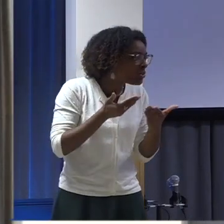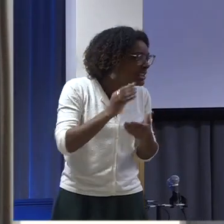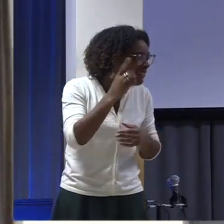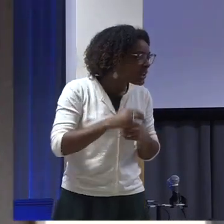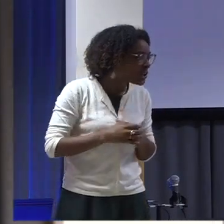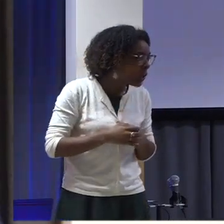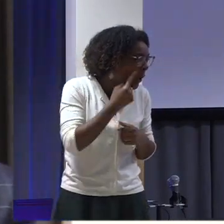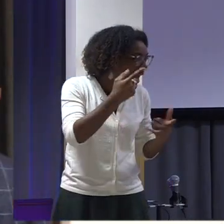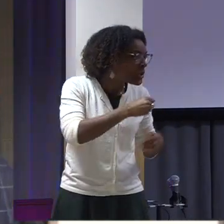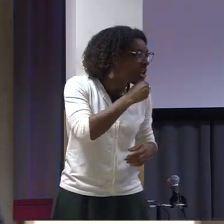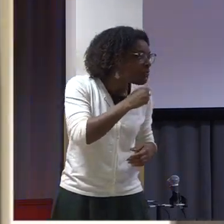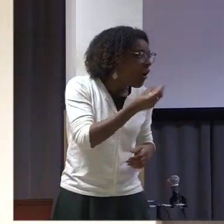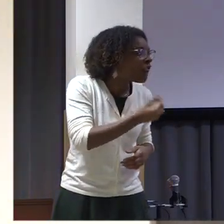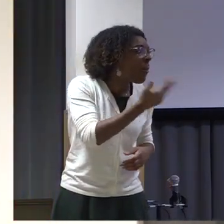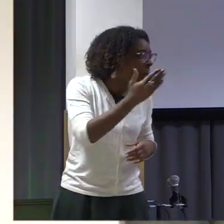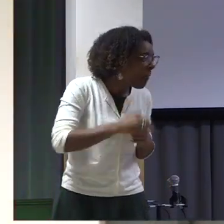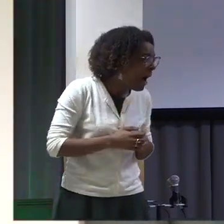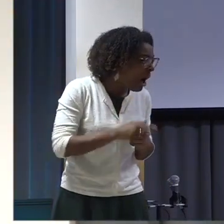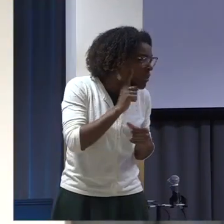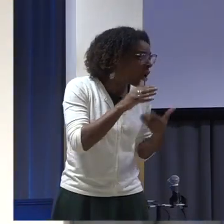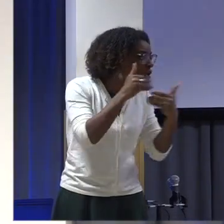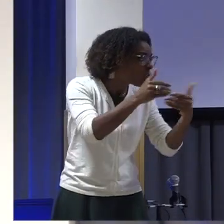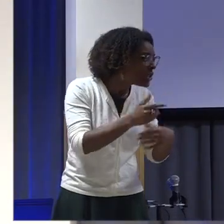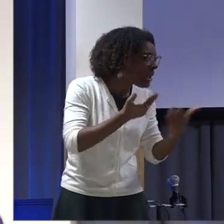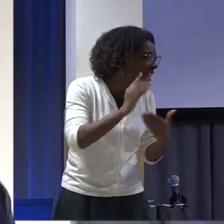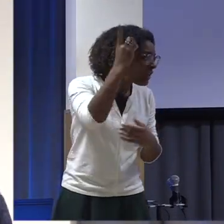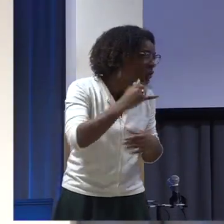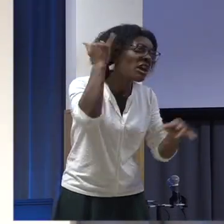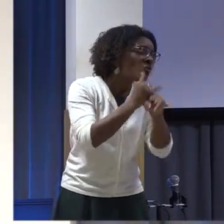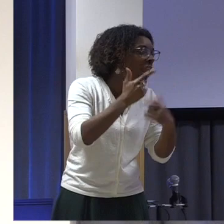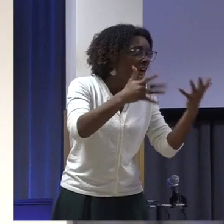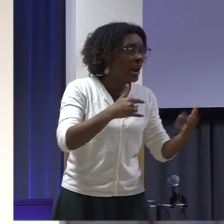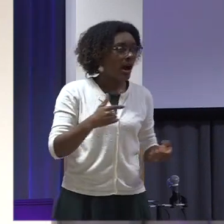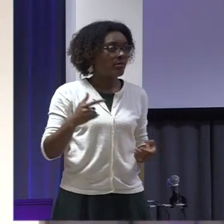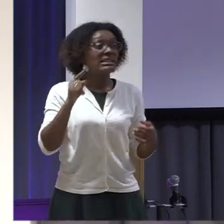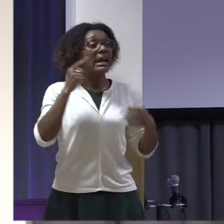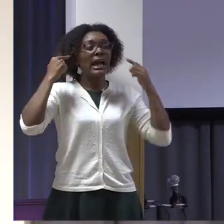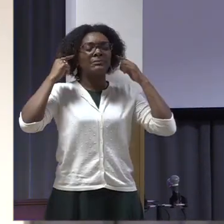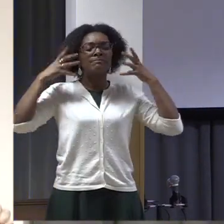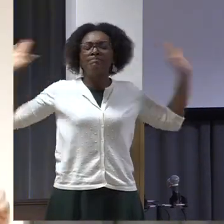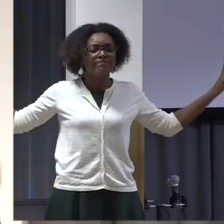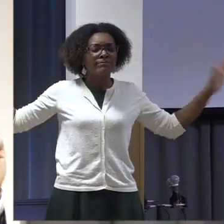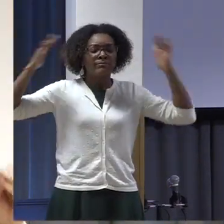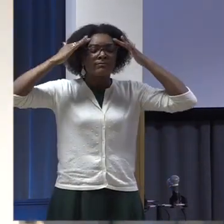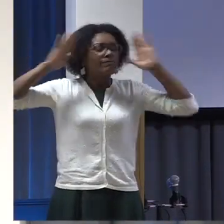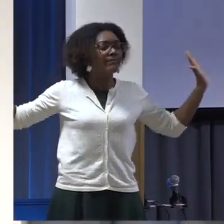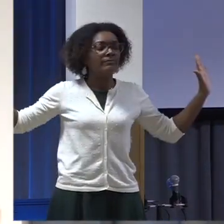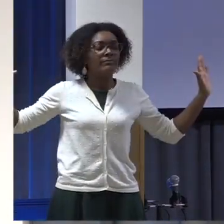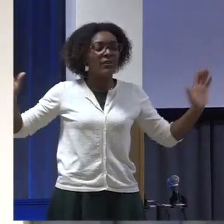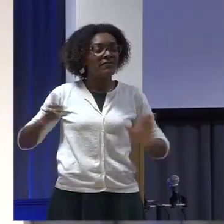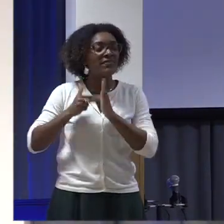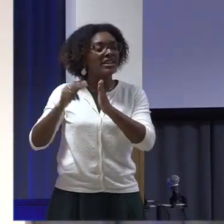le temps passe et tu auras pas d'enfants mais hakkari à lutter contre cette voix intérieure il est resté fidèle à dieu